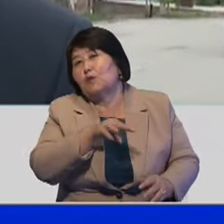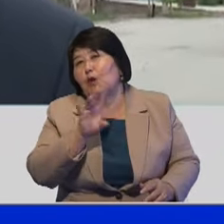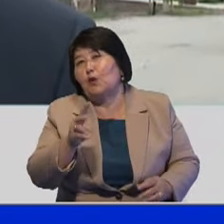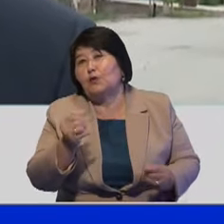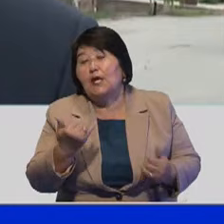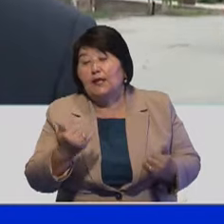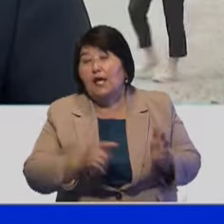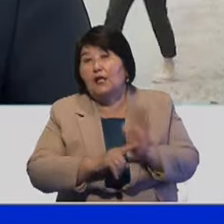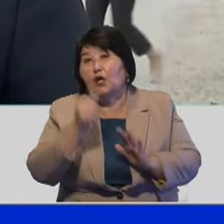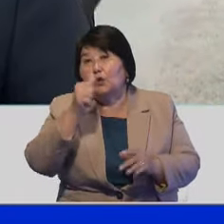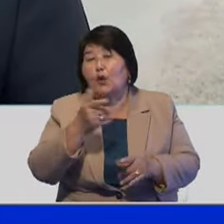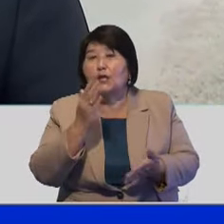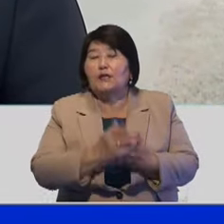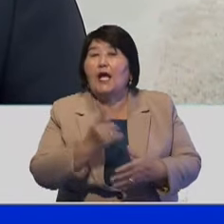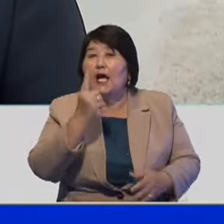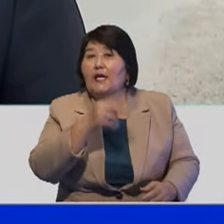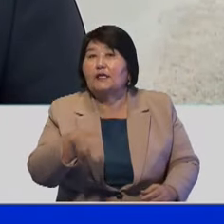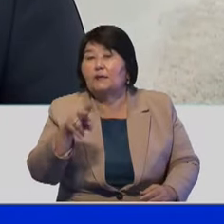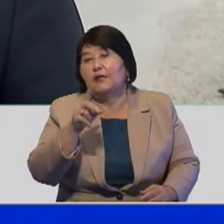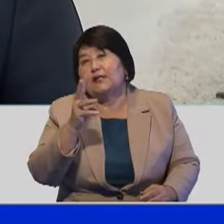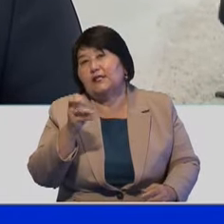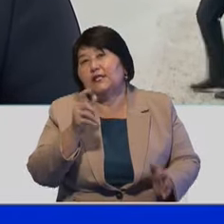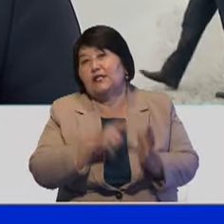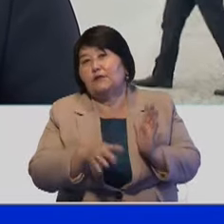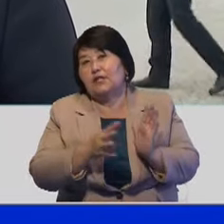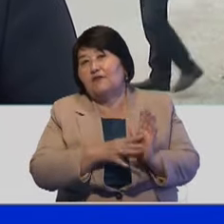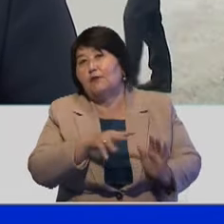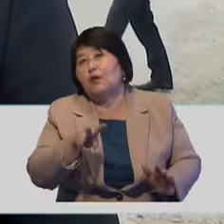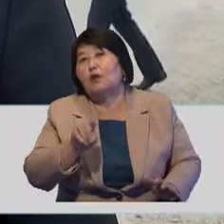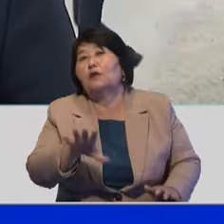тенге на начало года она составляла 1 379 мл тенге